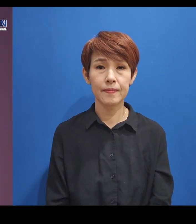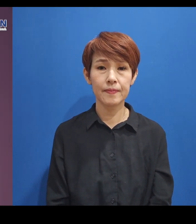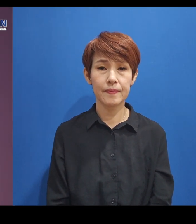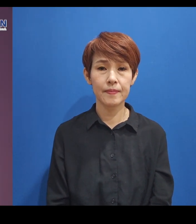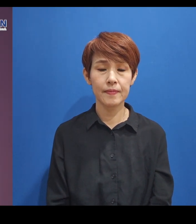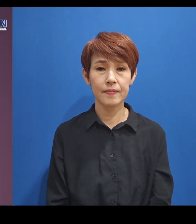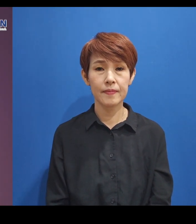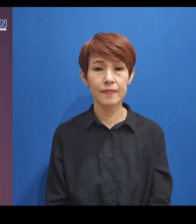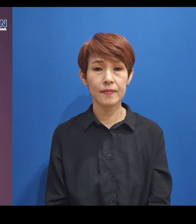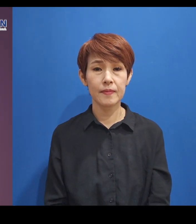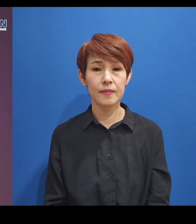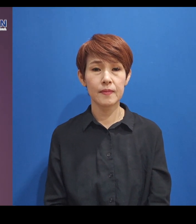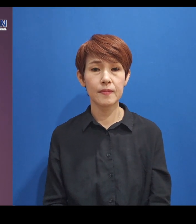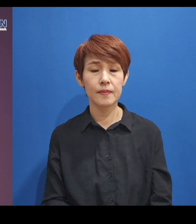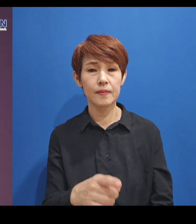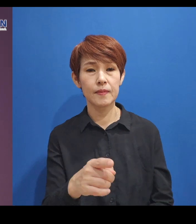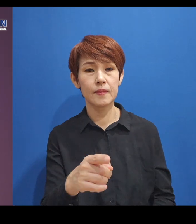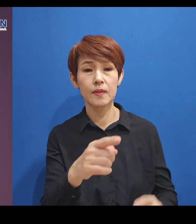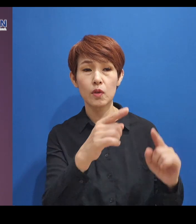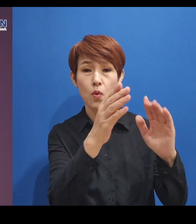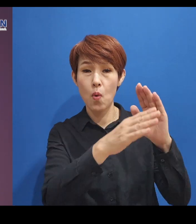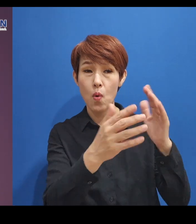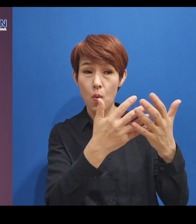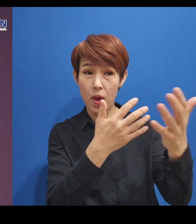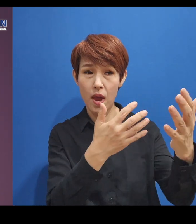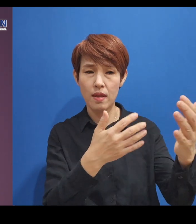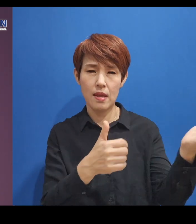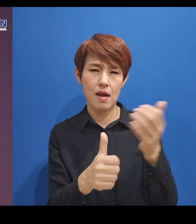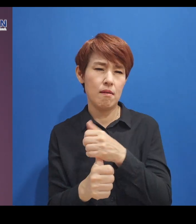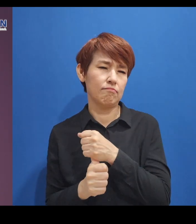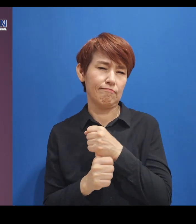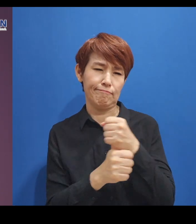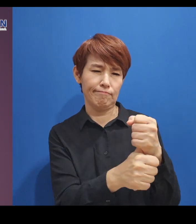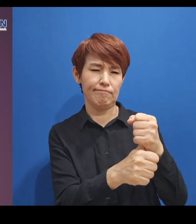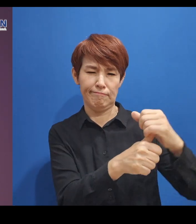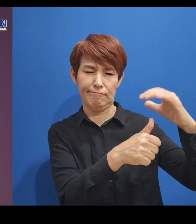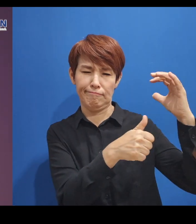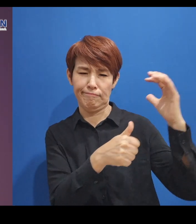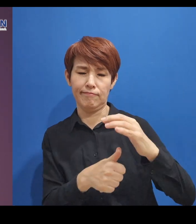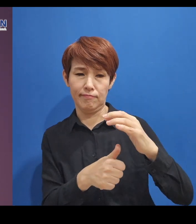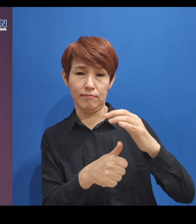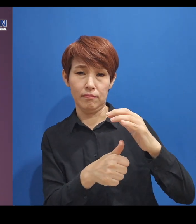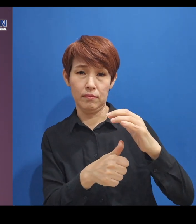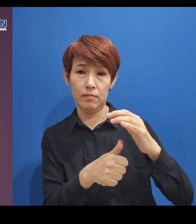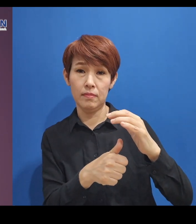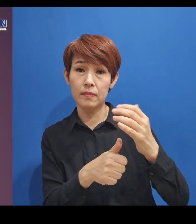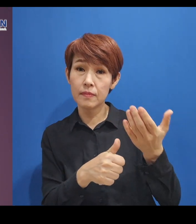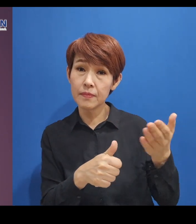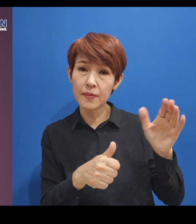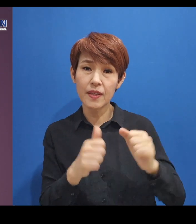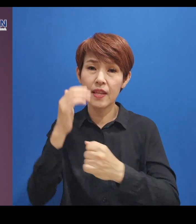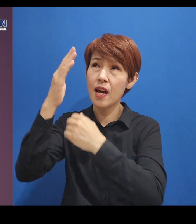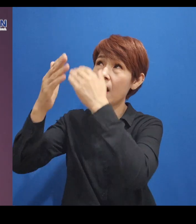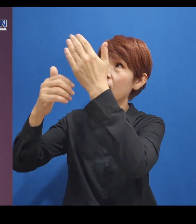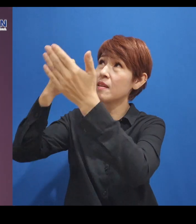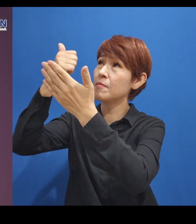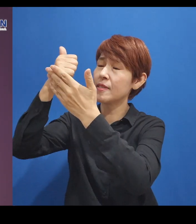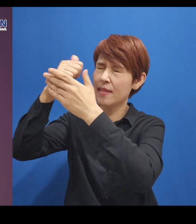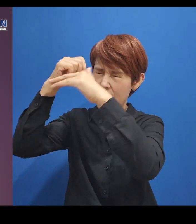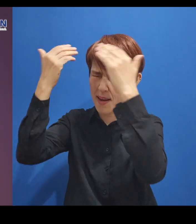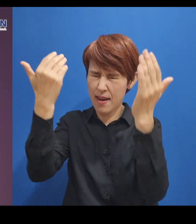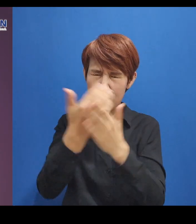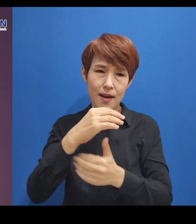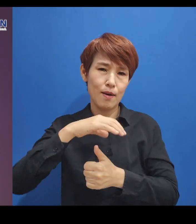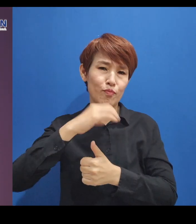사내들인 공회는 나를 묶습니다. 그러나 대주제 하나님은 다